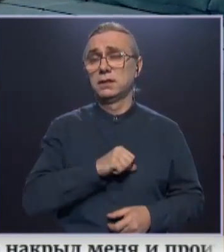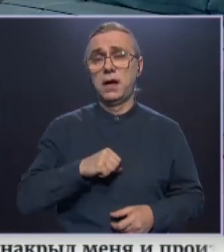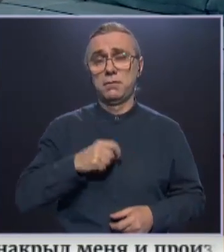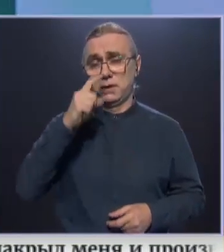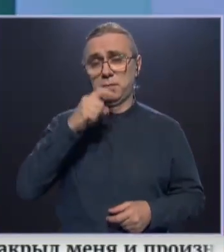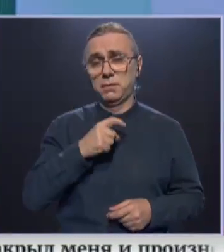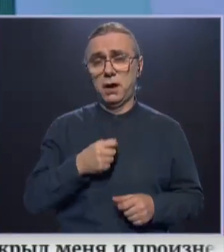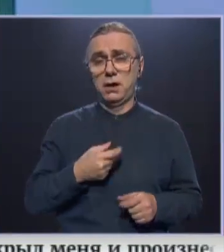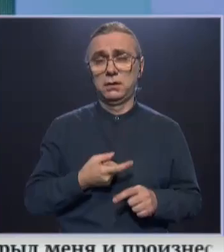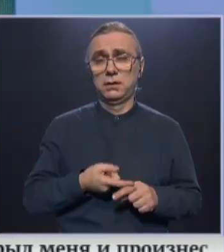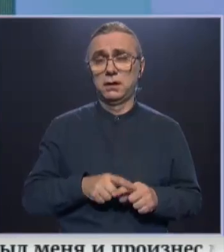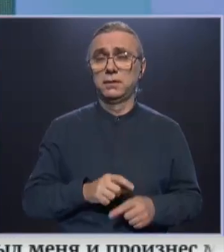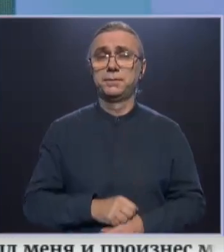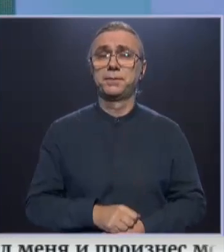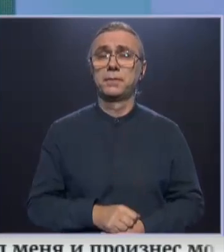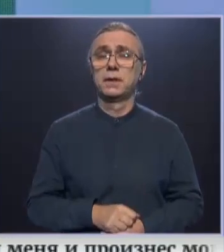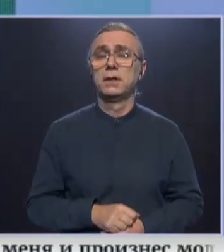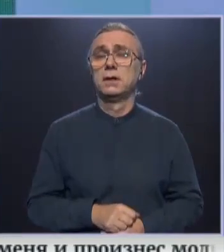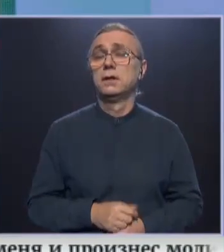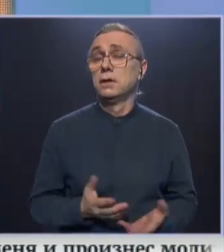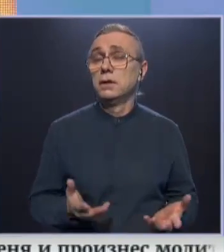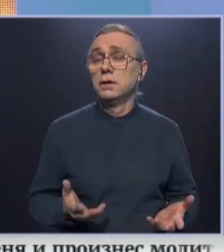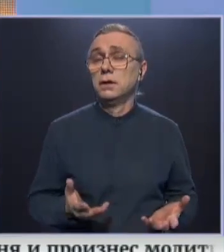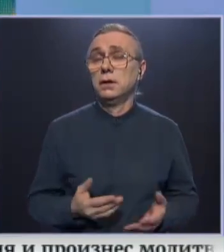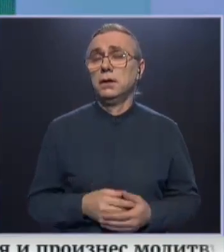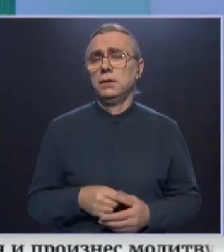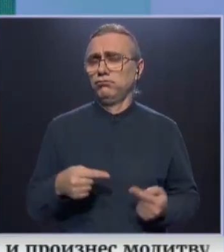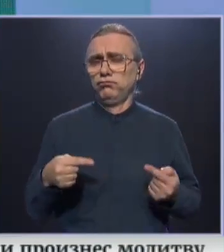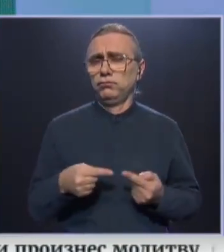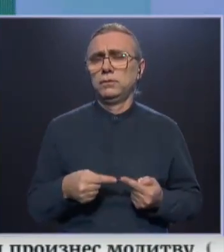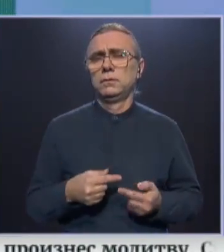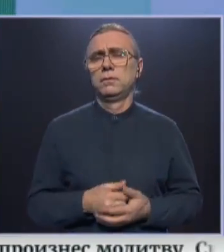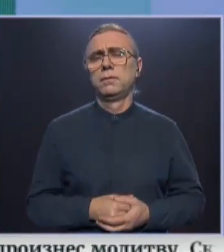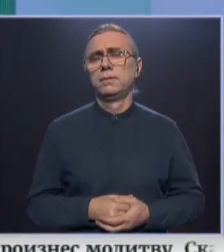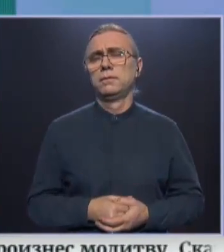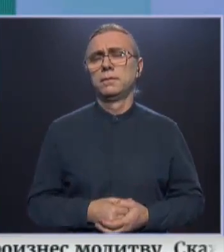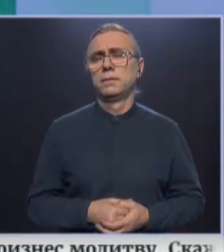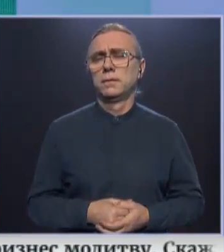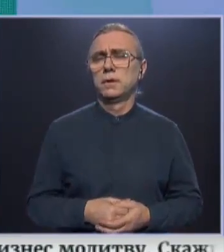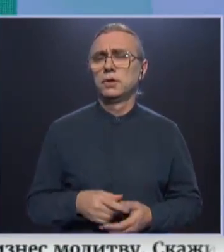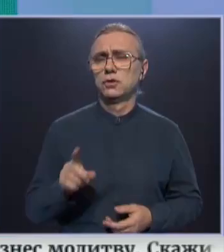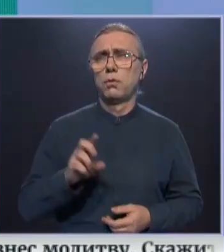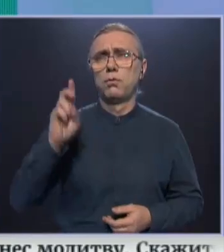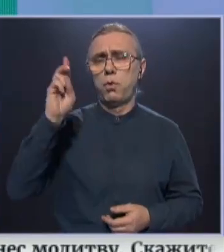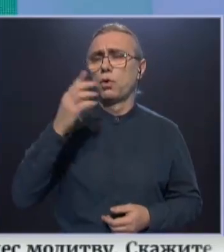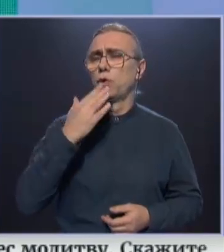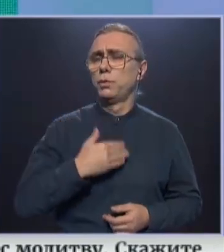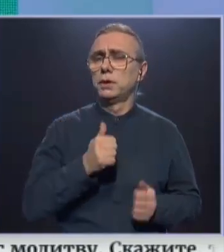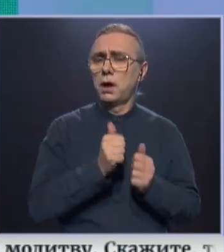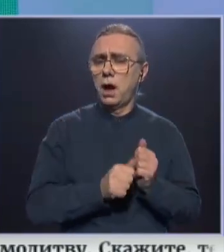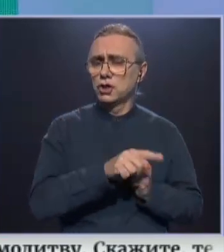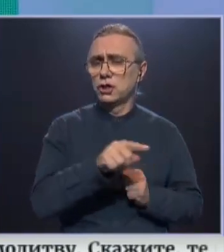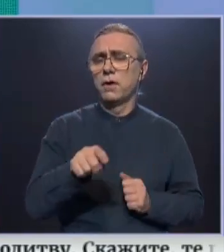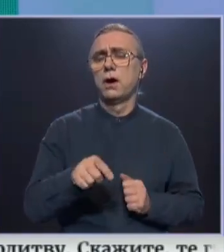понять. Поэтому вот несомненно, тут две части вопроса, несомненно, что Бог любит каждого и хочет